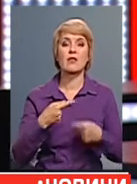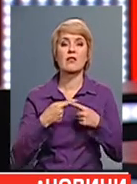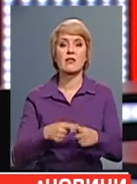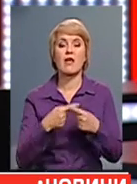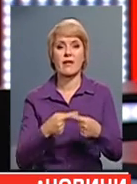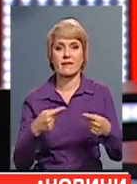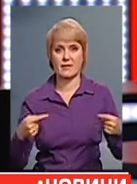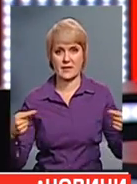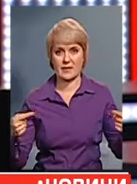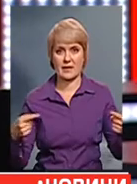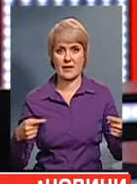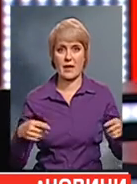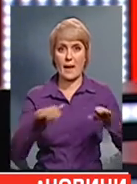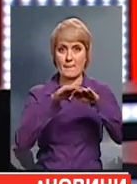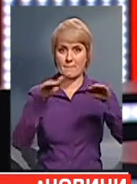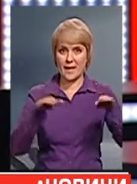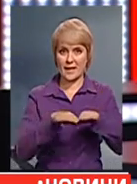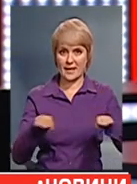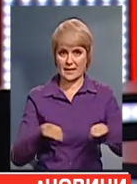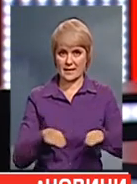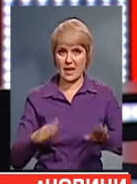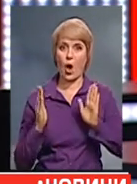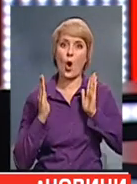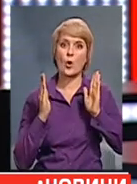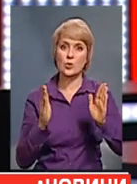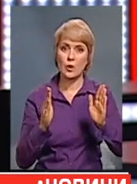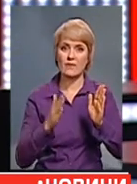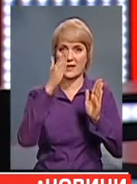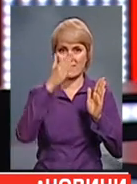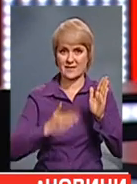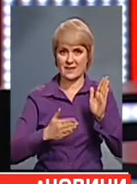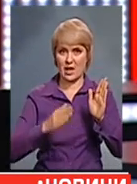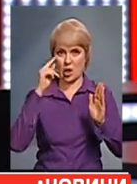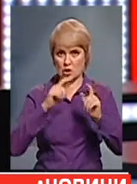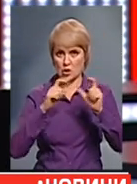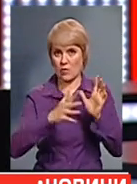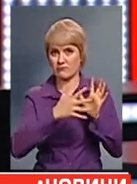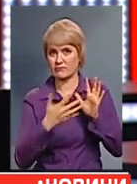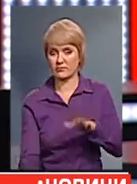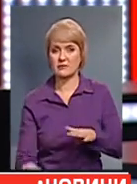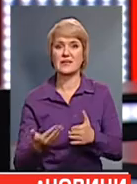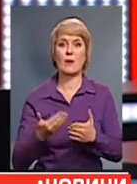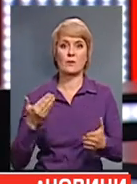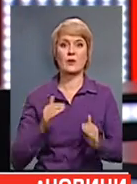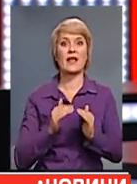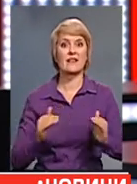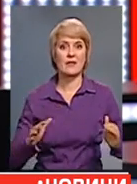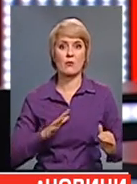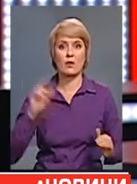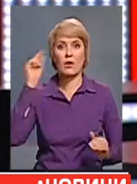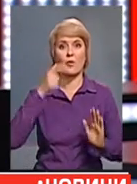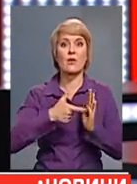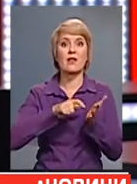повідомили в ДСНС. Перекриття між поверхами коридорів та фасадна стіна школи обвалилися напередодні. Діти з учителями саме були на уроках у